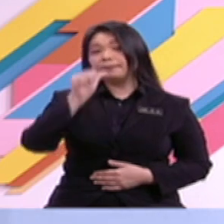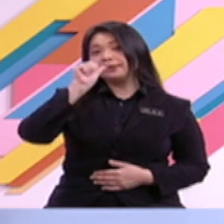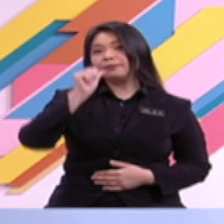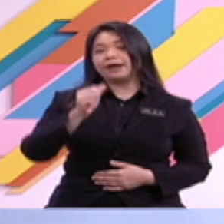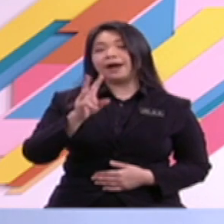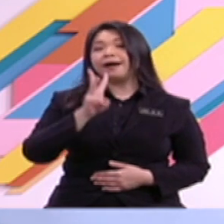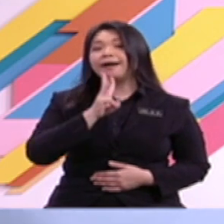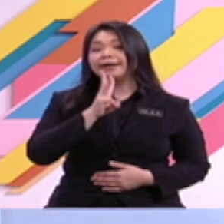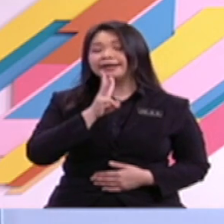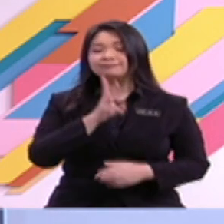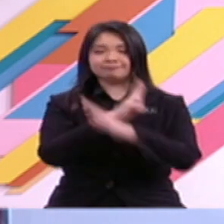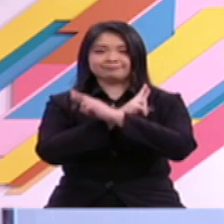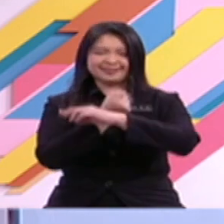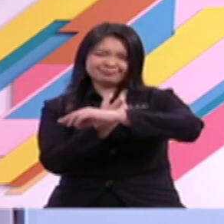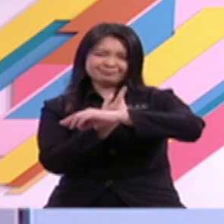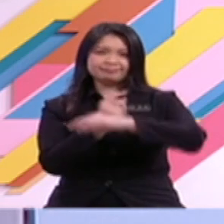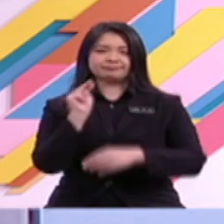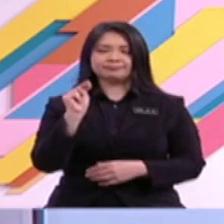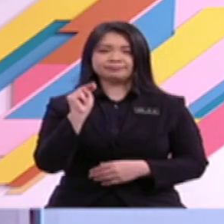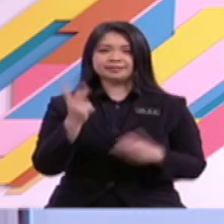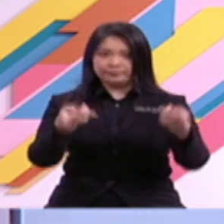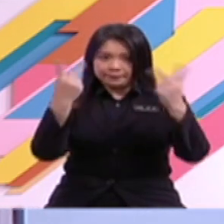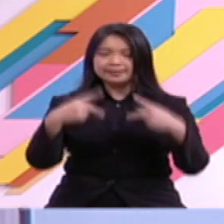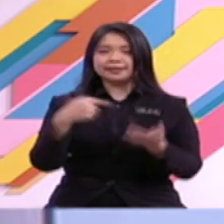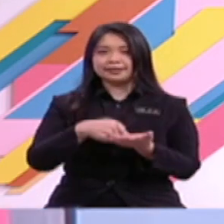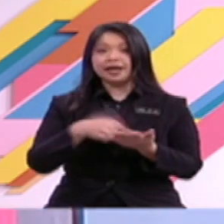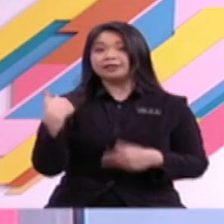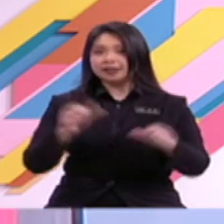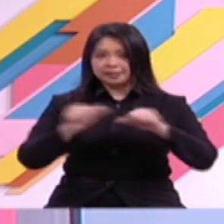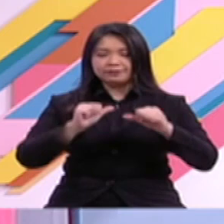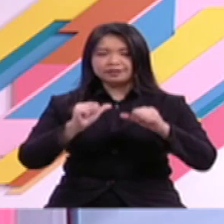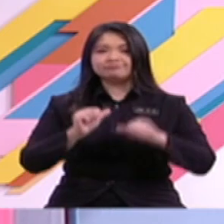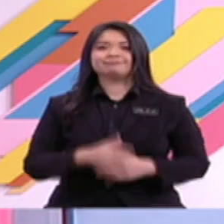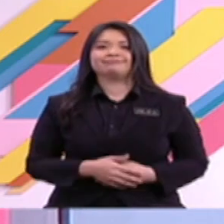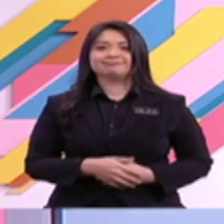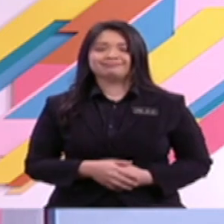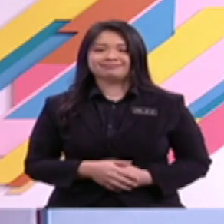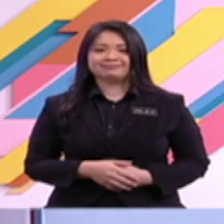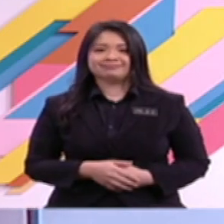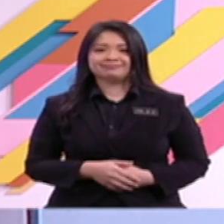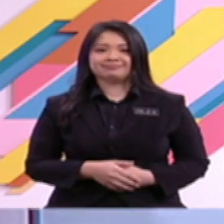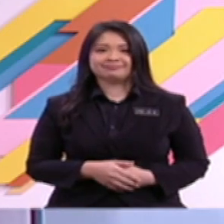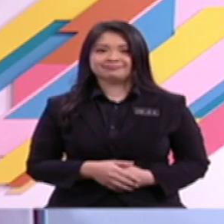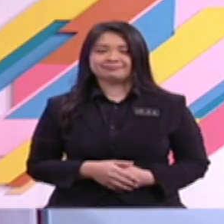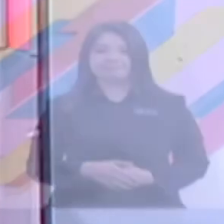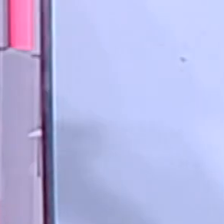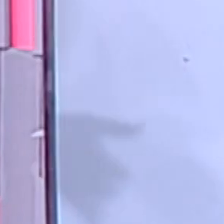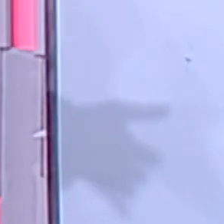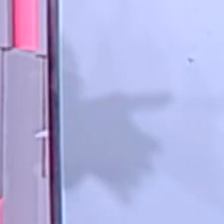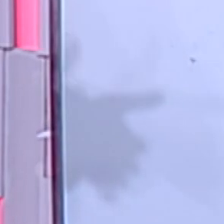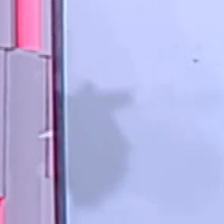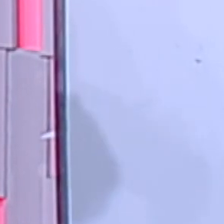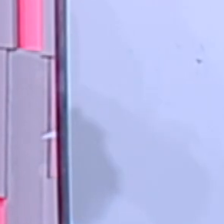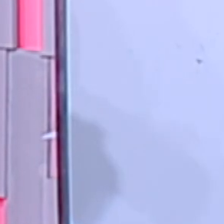Khan sekejap sobat kembali nanti Adek itu benar inch Oke lakukan Insyaallah Kadek